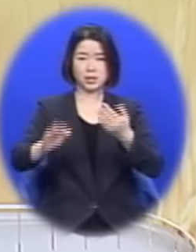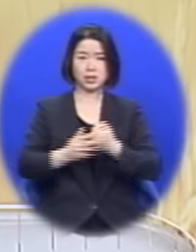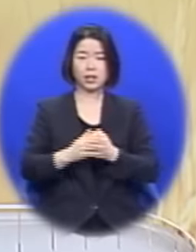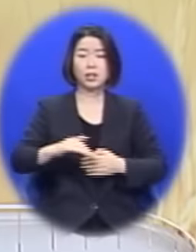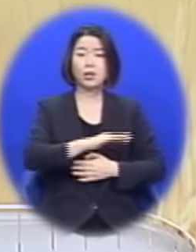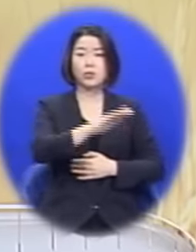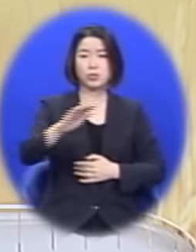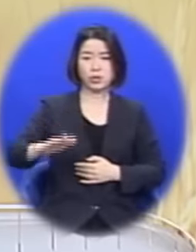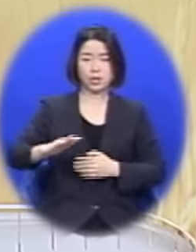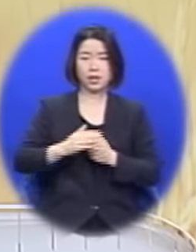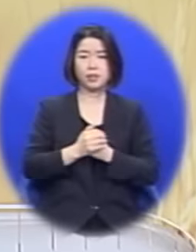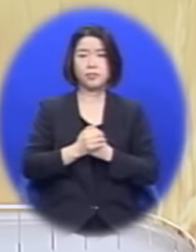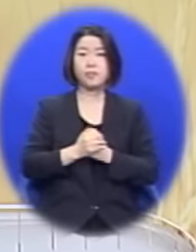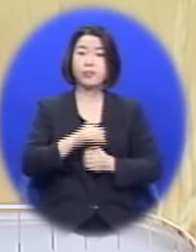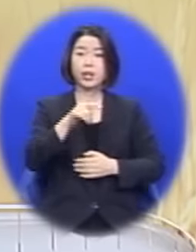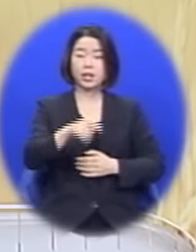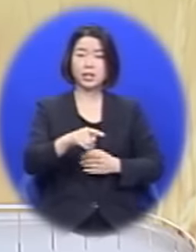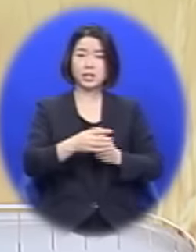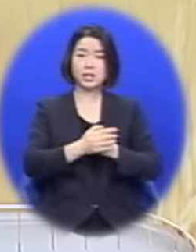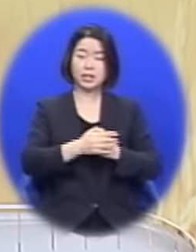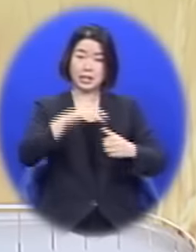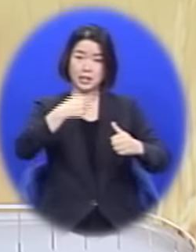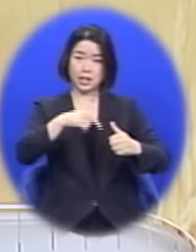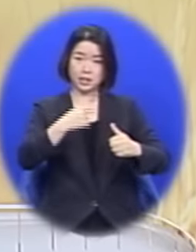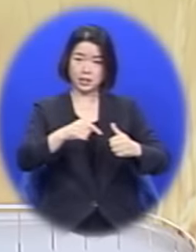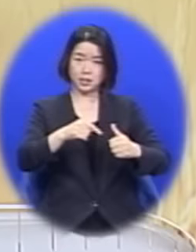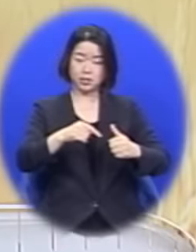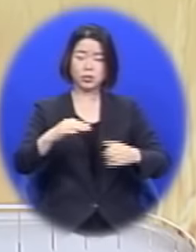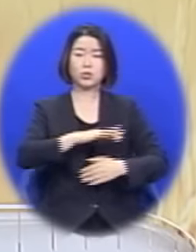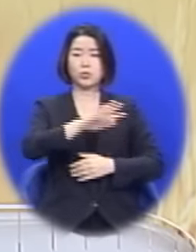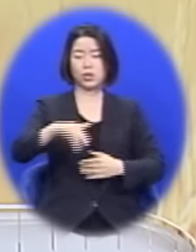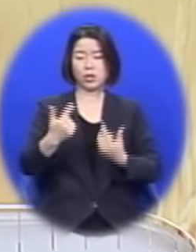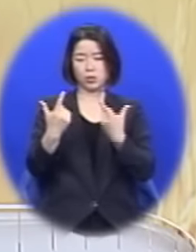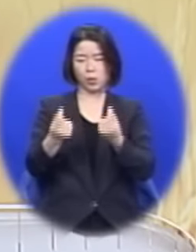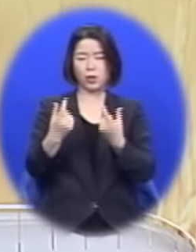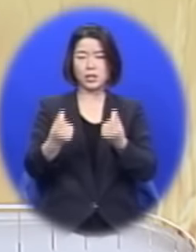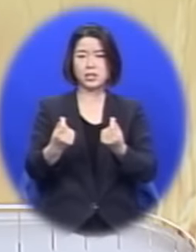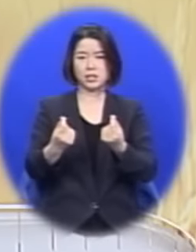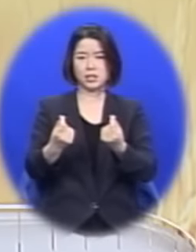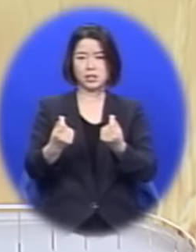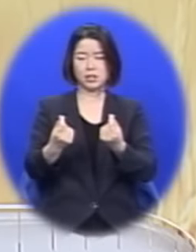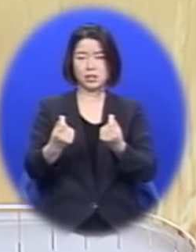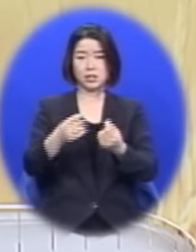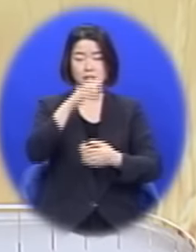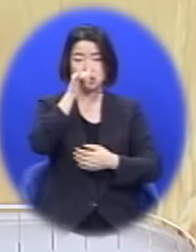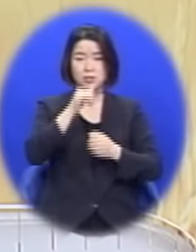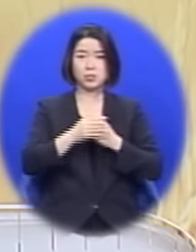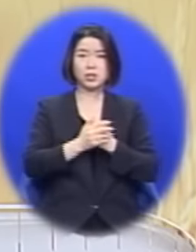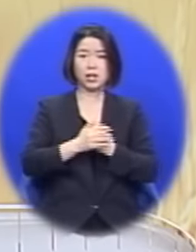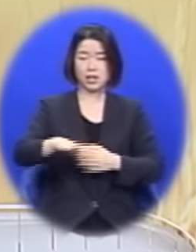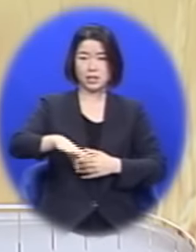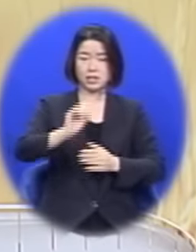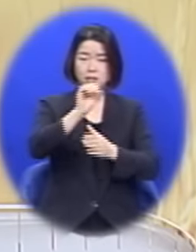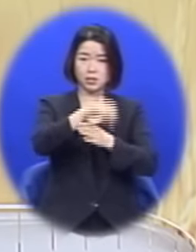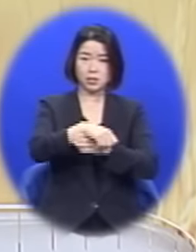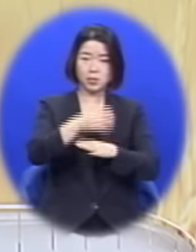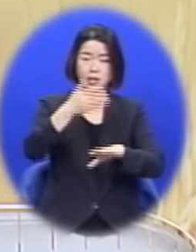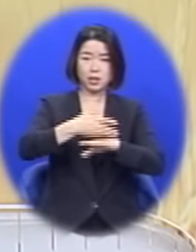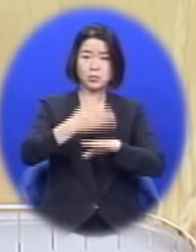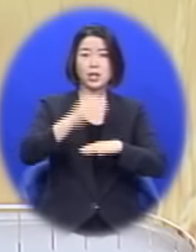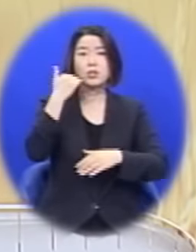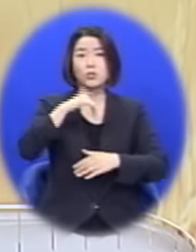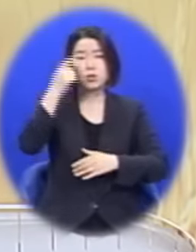여러분, 이 교훈은 우리에게도 동일하게 적용됩니다. 첫 열매 감사는 누가 드리는